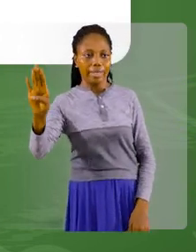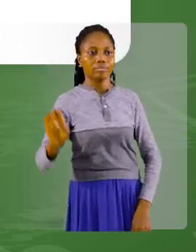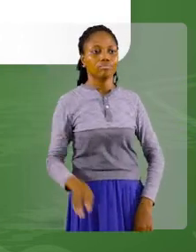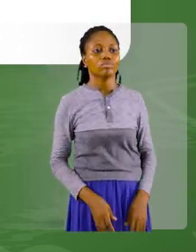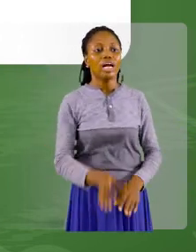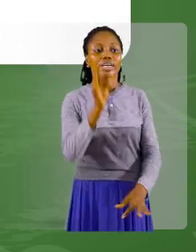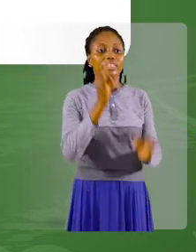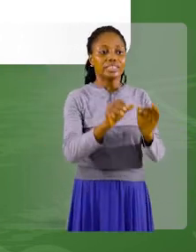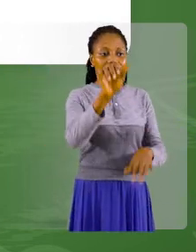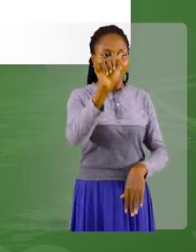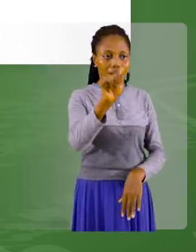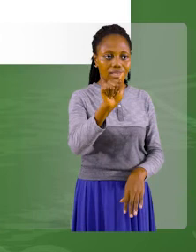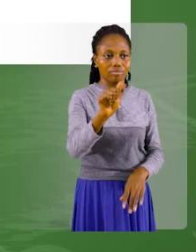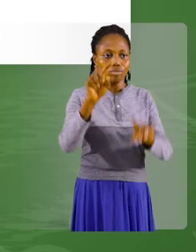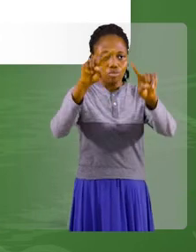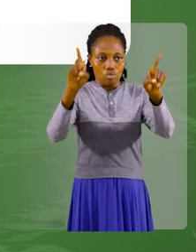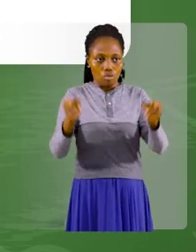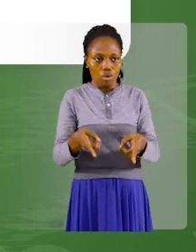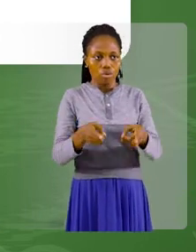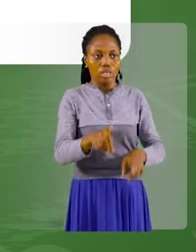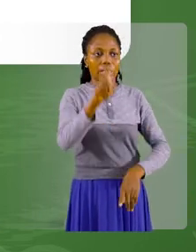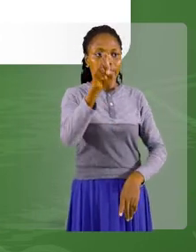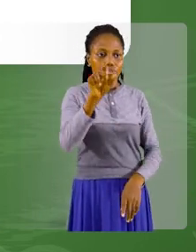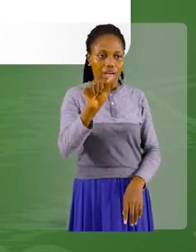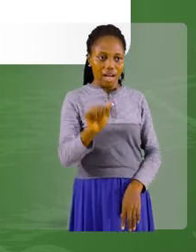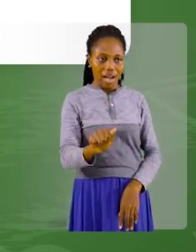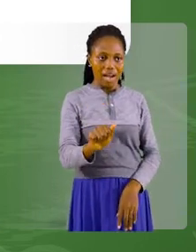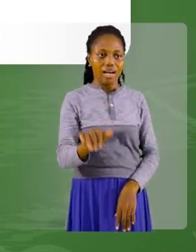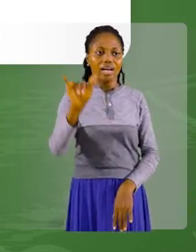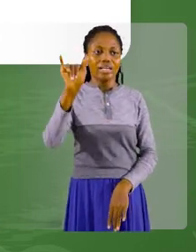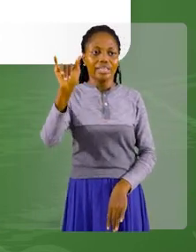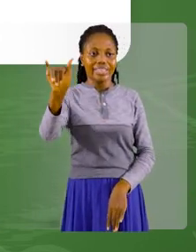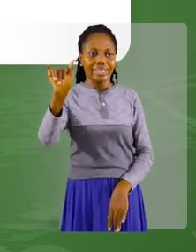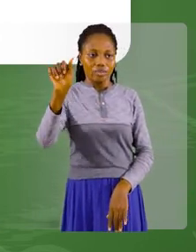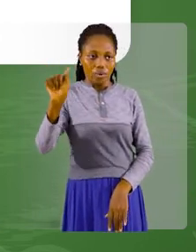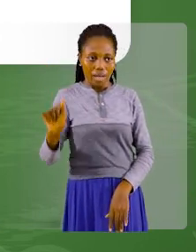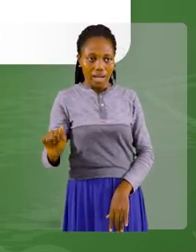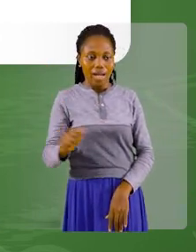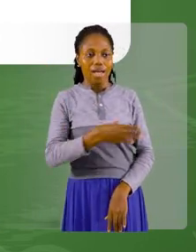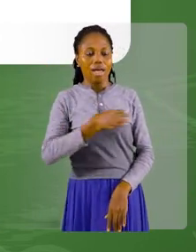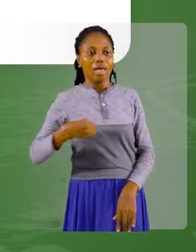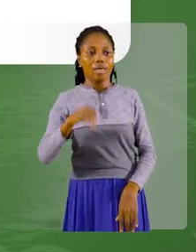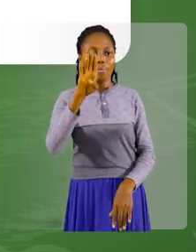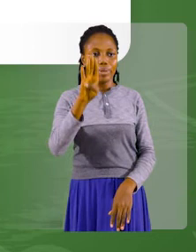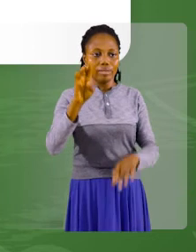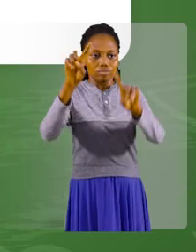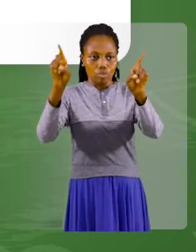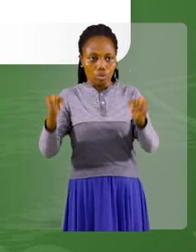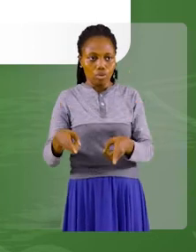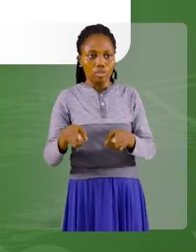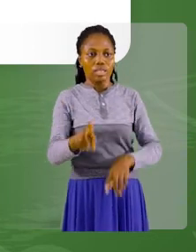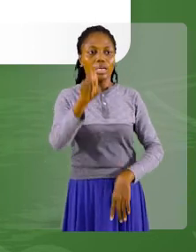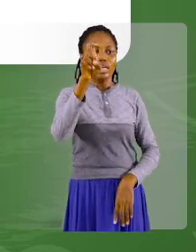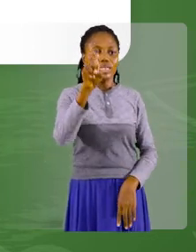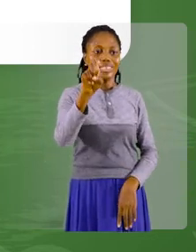Si A a pour coordonnées x de A, y de A, et B a